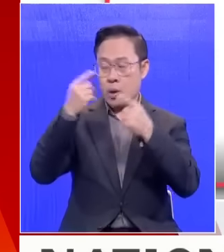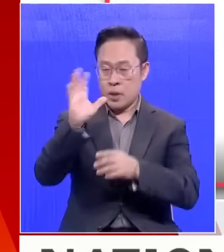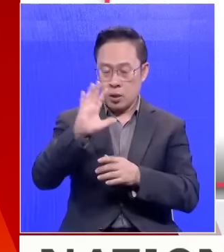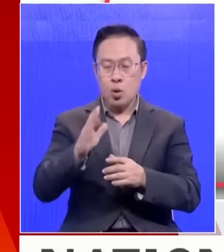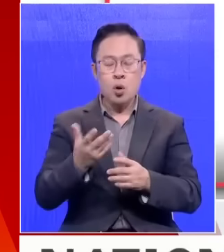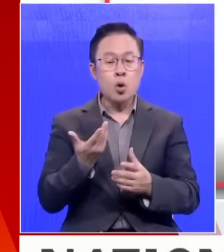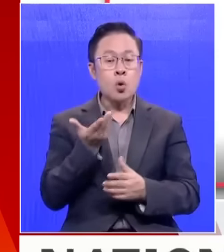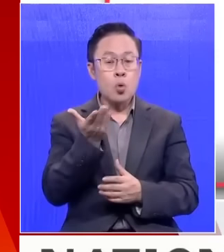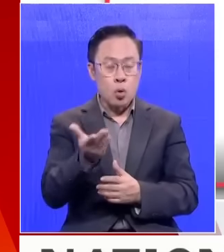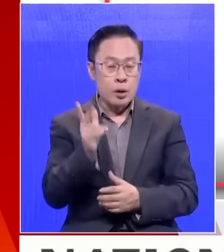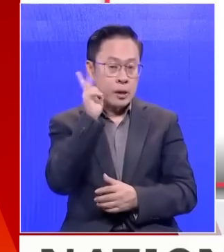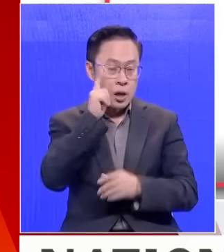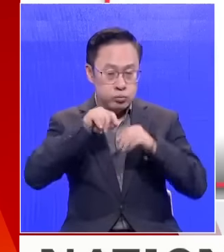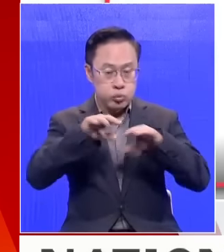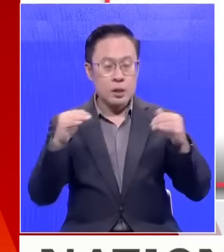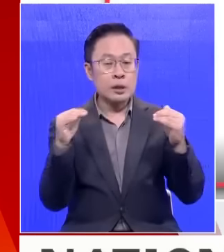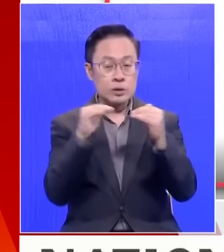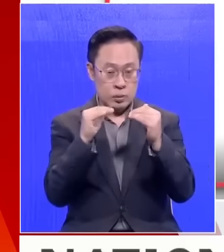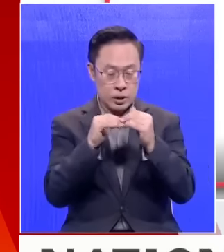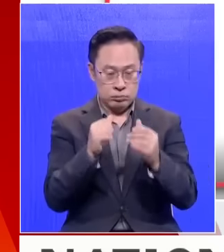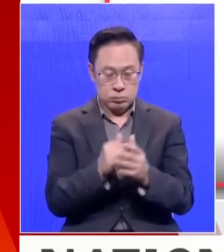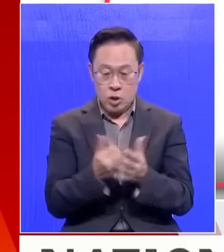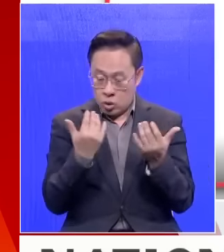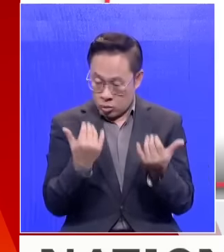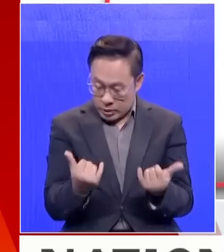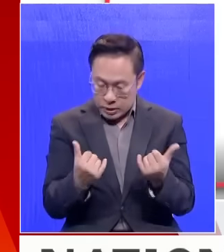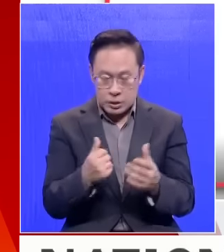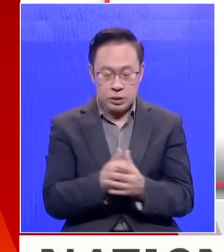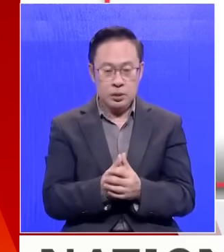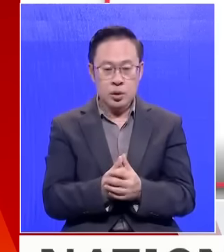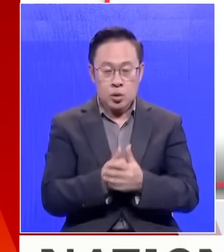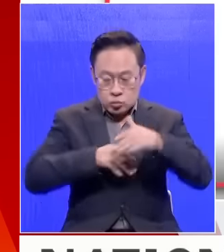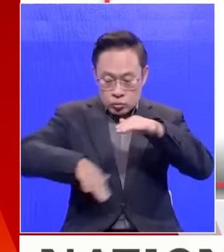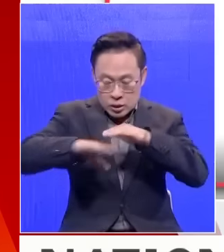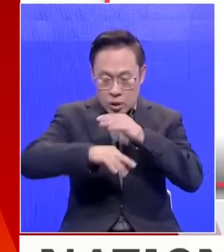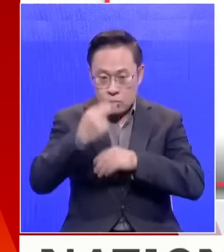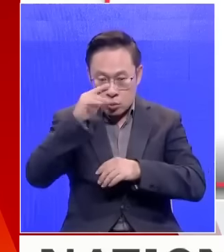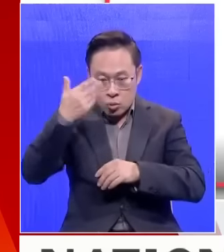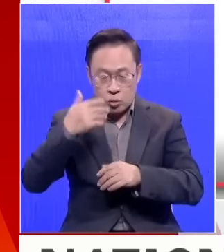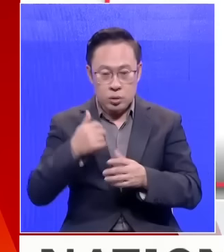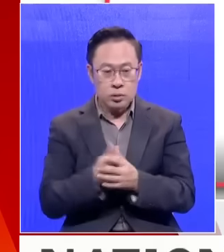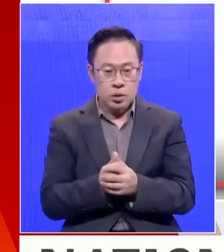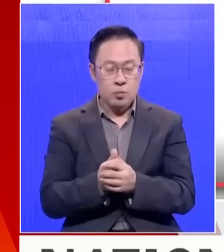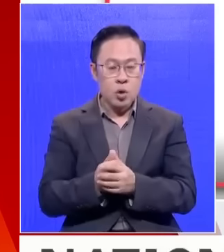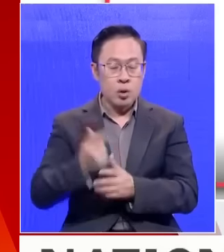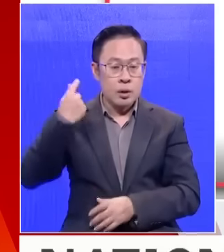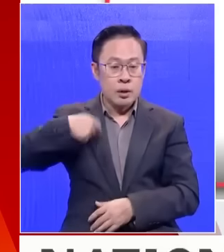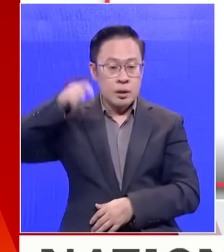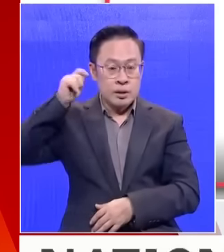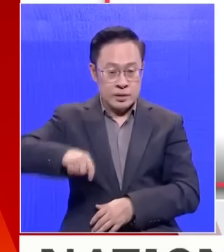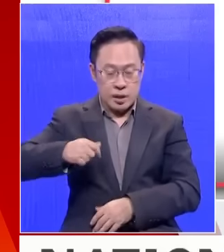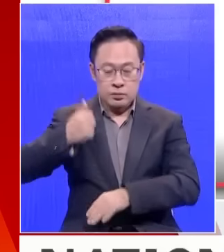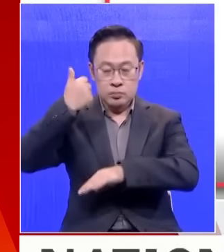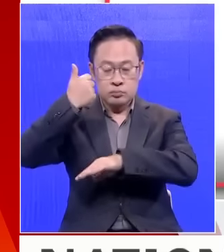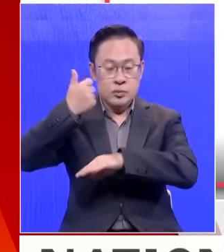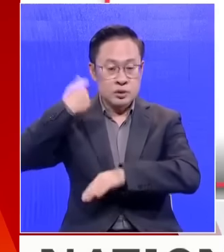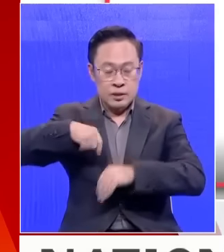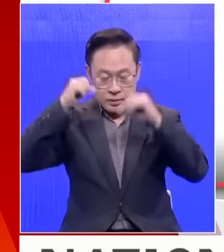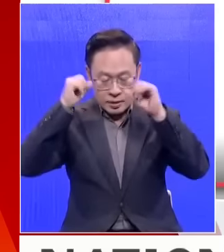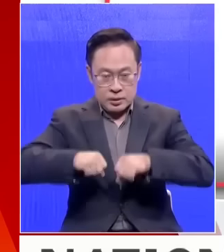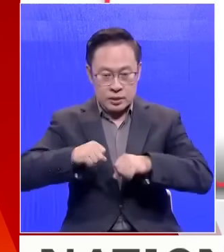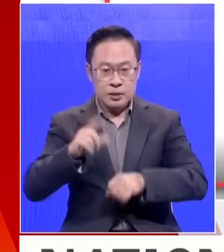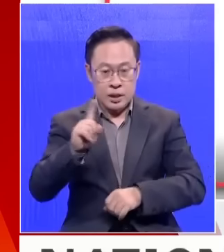ากสื่อไปเลยว่าก่อนที่จะพิพากษาใครควรจะดูก่อนเพราะว่าคำสั่งของผู้พิพากษานั้นจะเป็นตัวชี้วัดตอนนี้ตั้งทีม